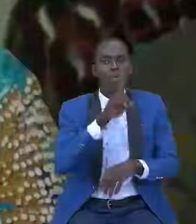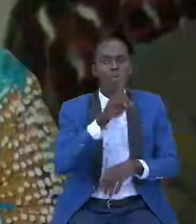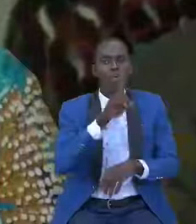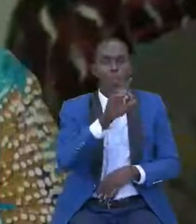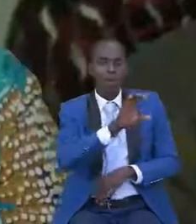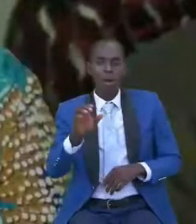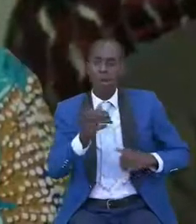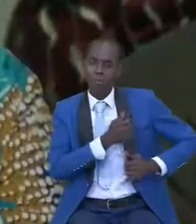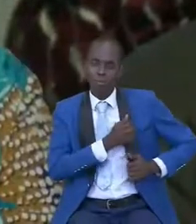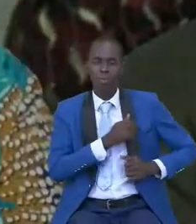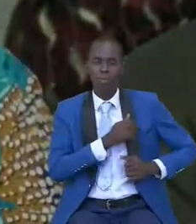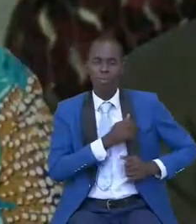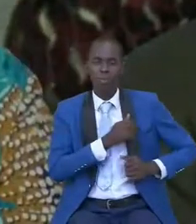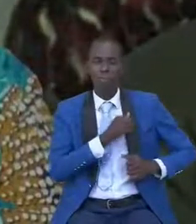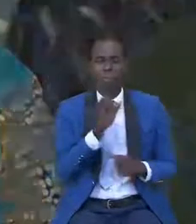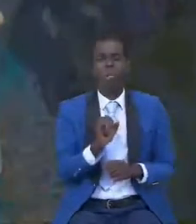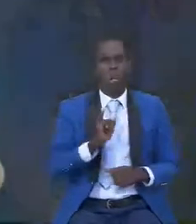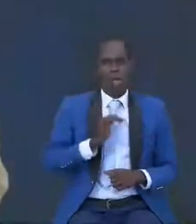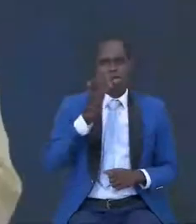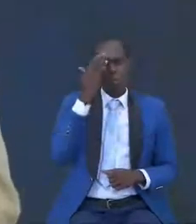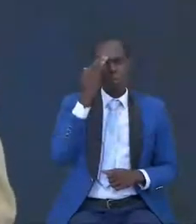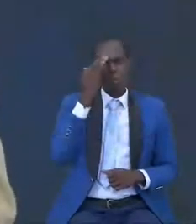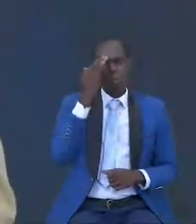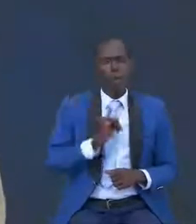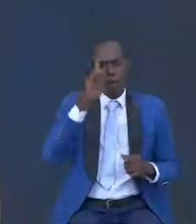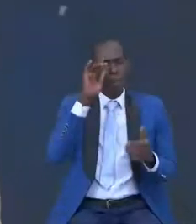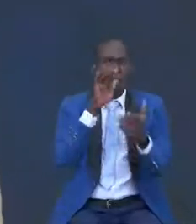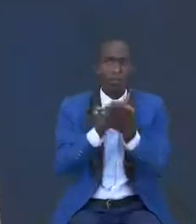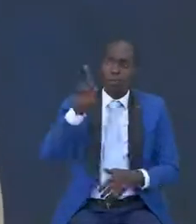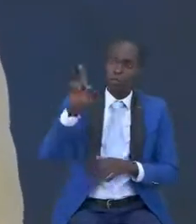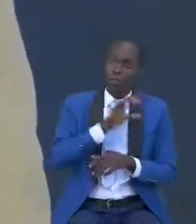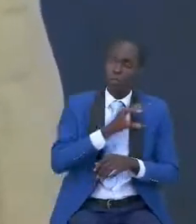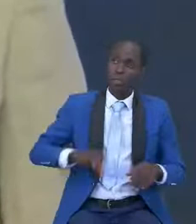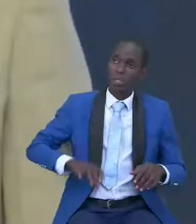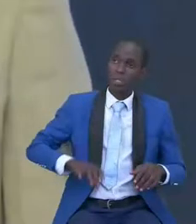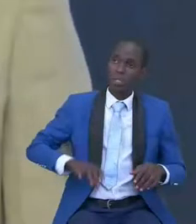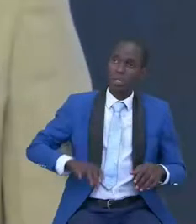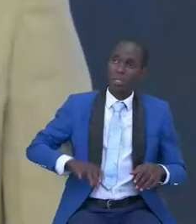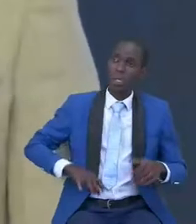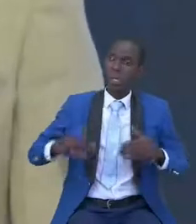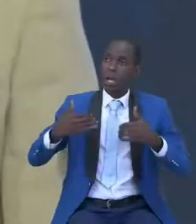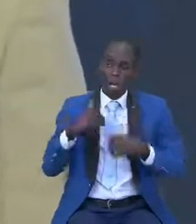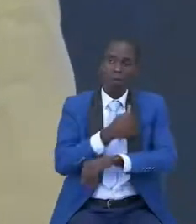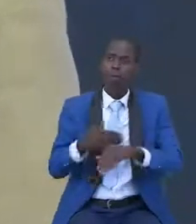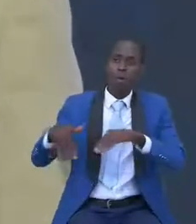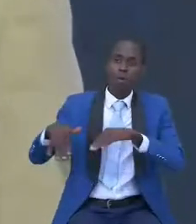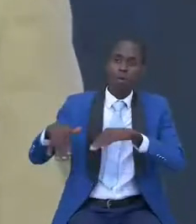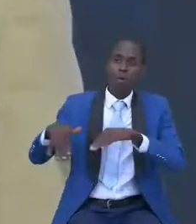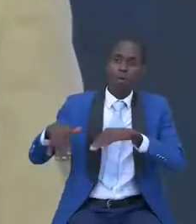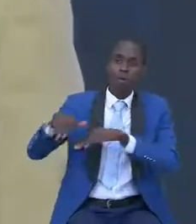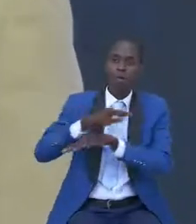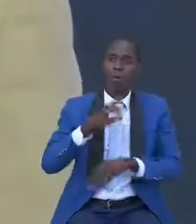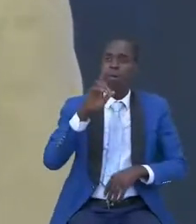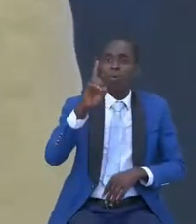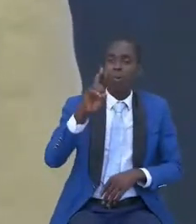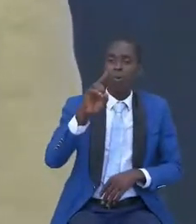Et comme j'ai de l'autorité sur 100 soldats. Je sais et je crois que toi, tu as l'autorité